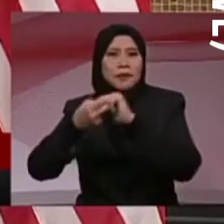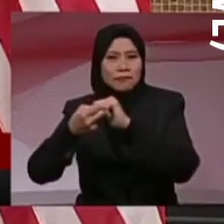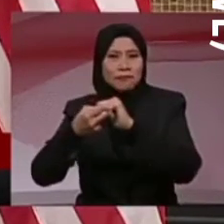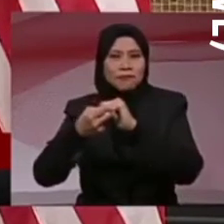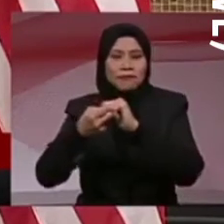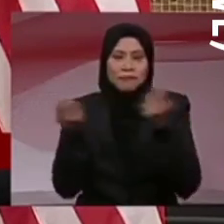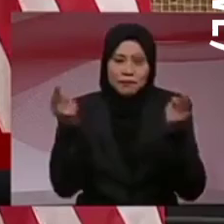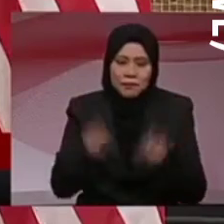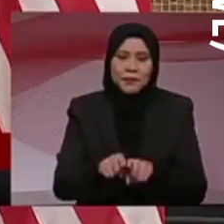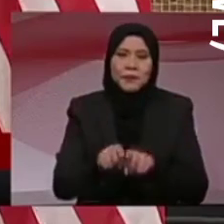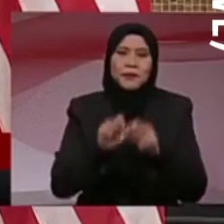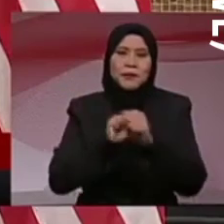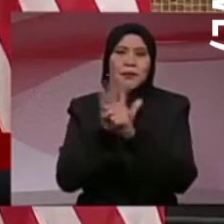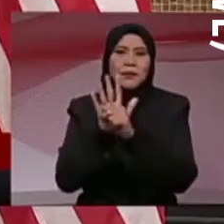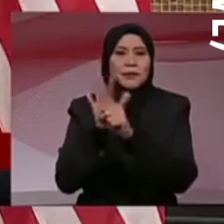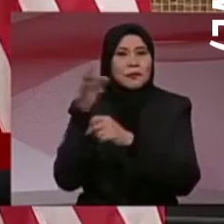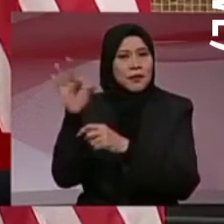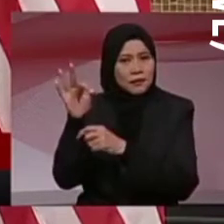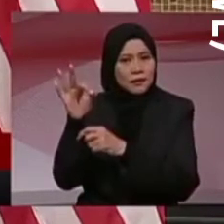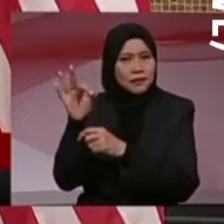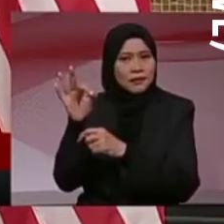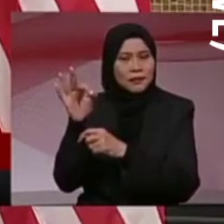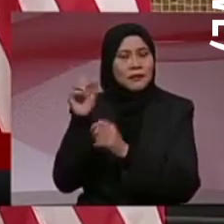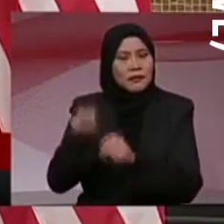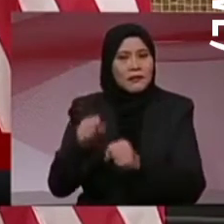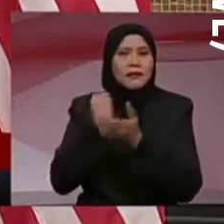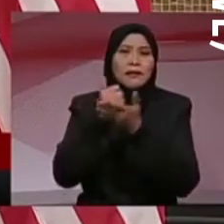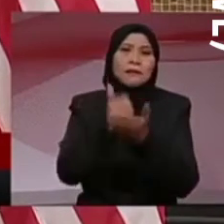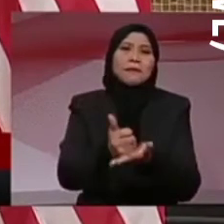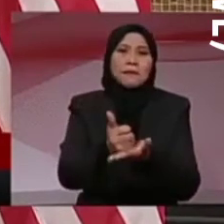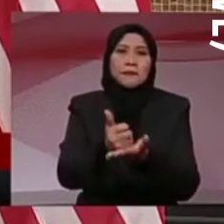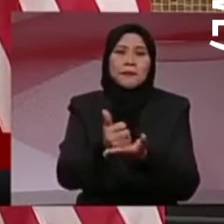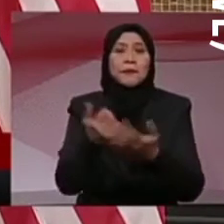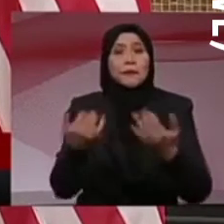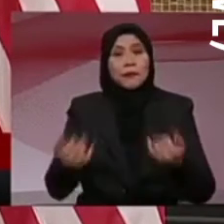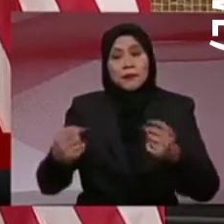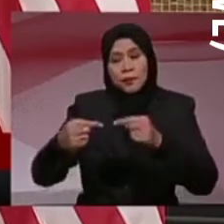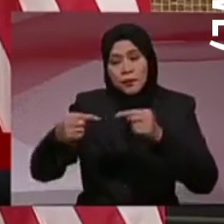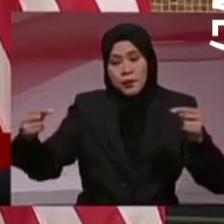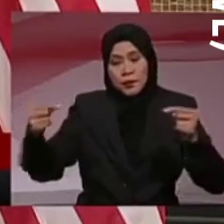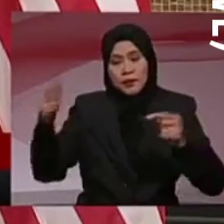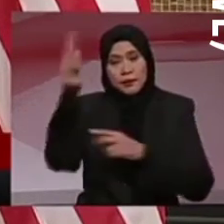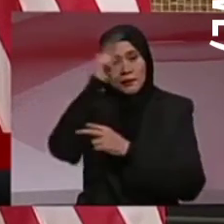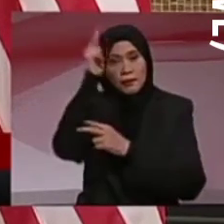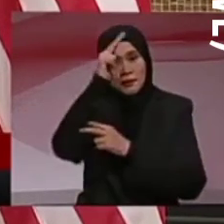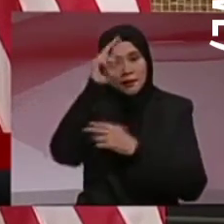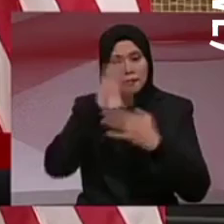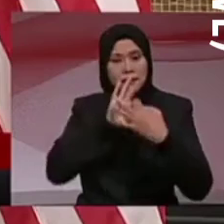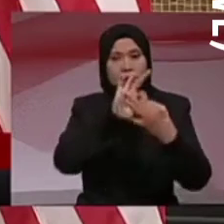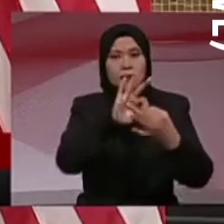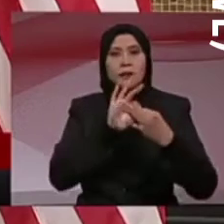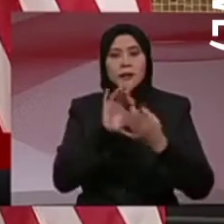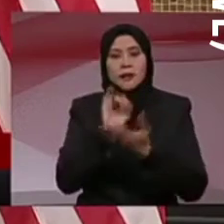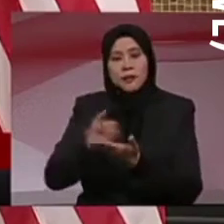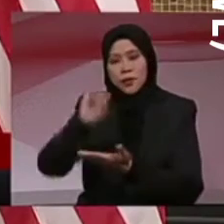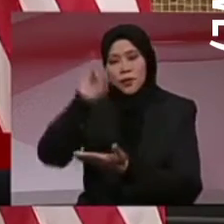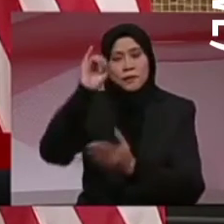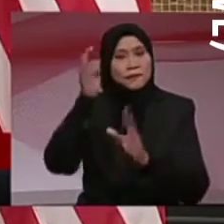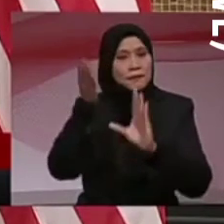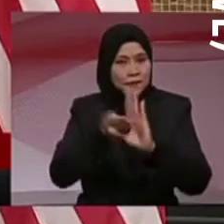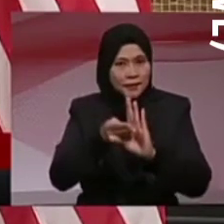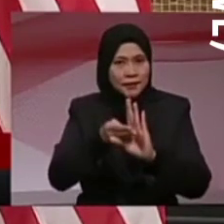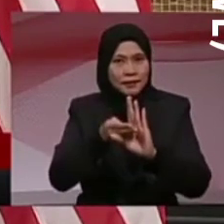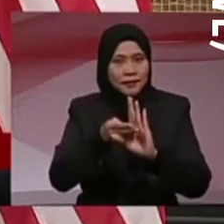ada Mirip komitmen belas Hai putusan yang dibuat oleh kerajaan ini dengan kerjasama institusi perbankan